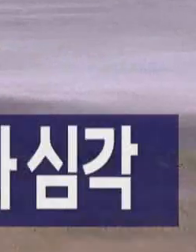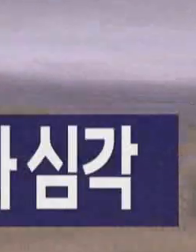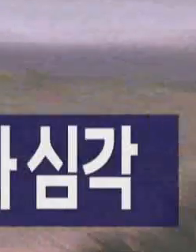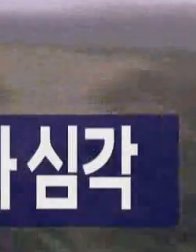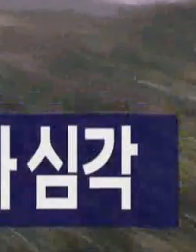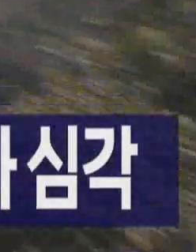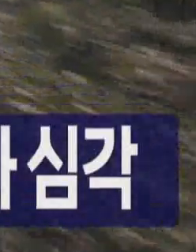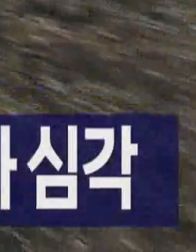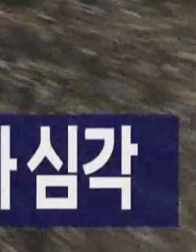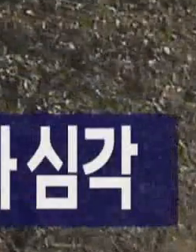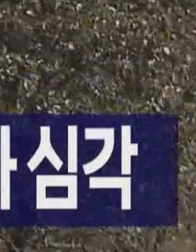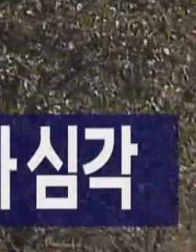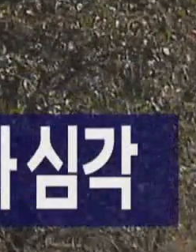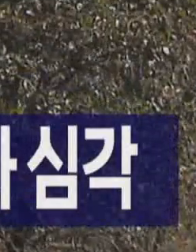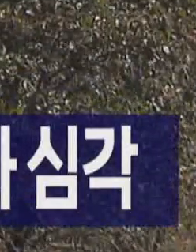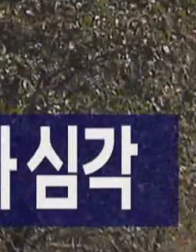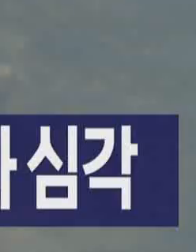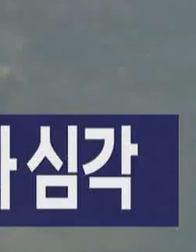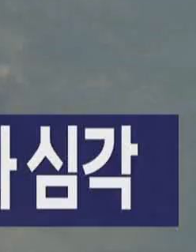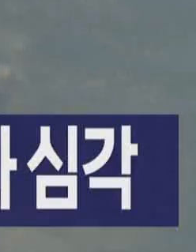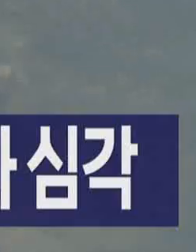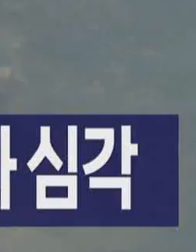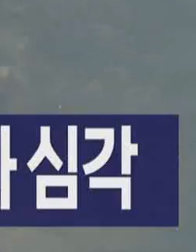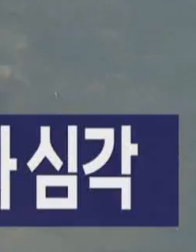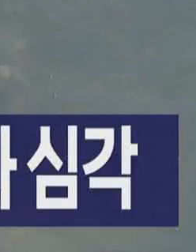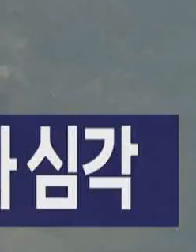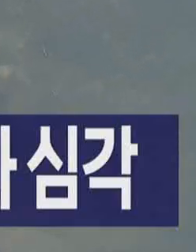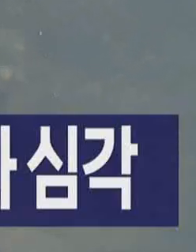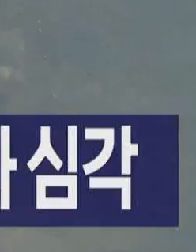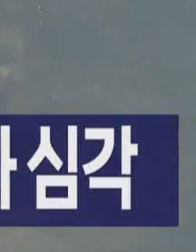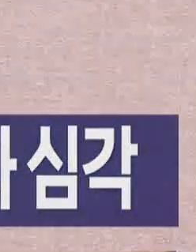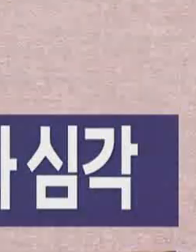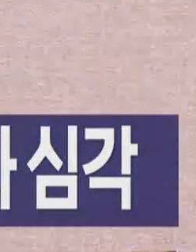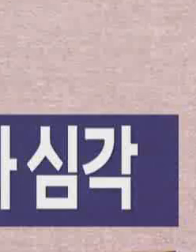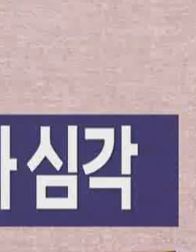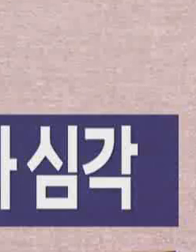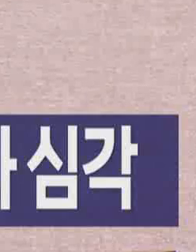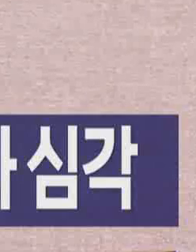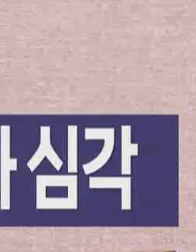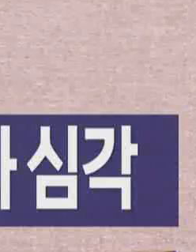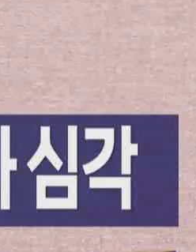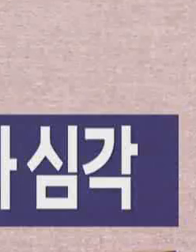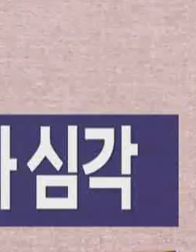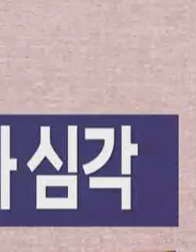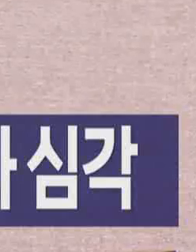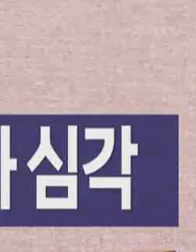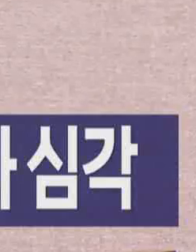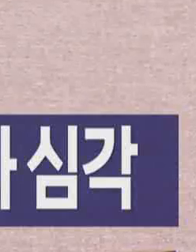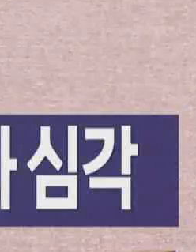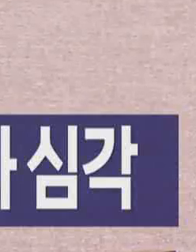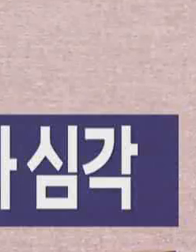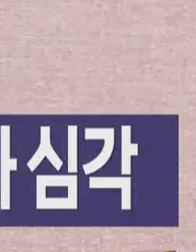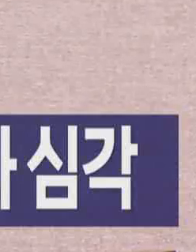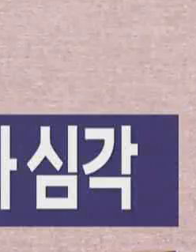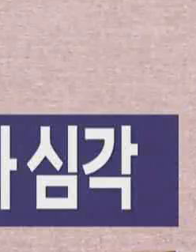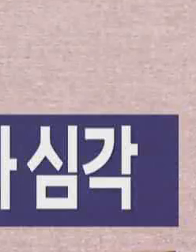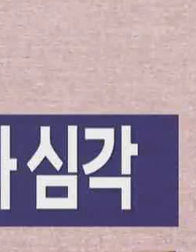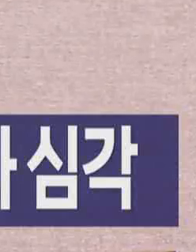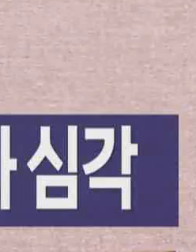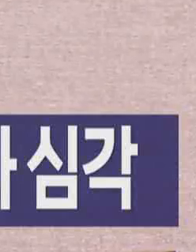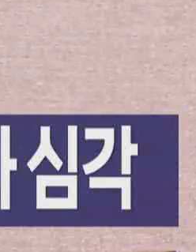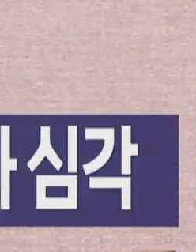산업단지에 둘러싸인 섬 여수 묘도의 환경오염 실태가 심각합니다. 이곳은 오염덩을 위해 에너지 탱크터미널